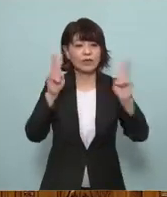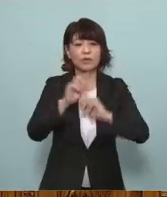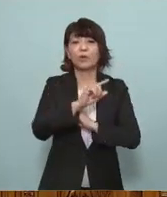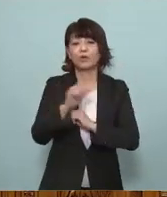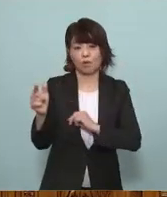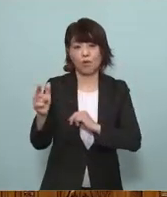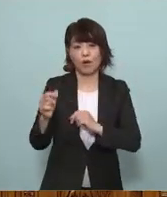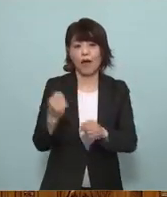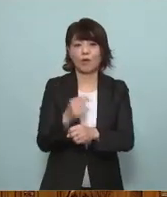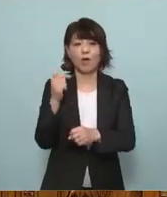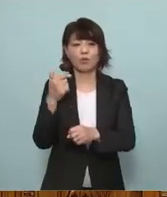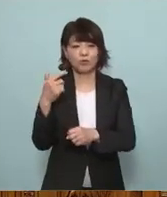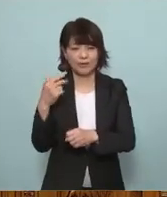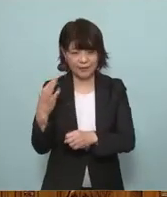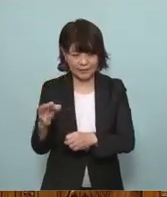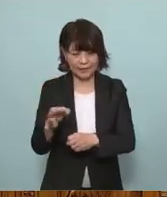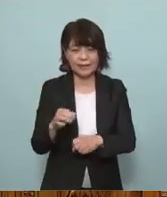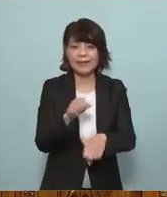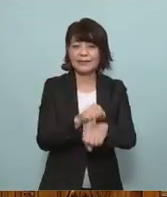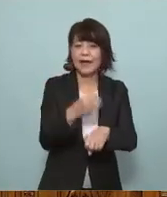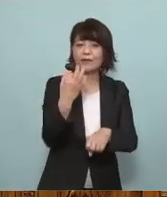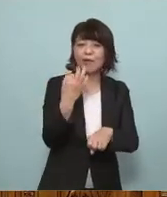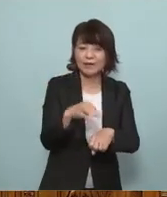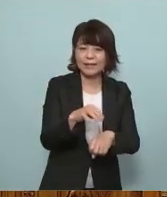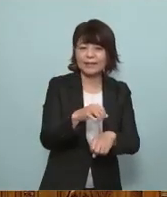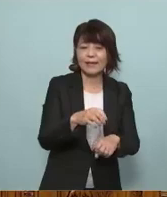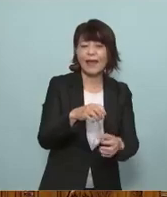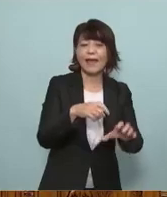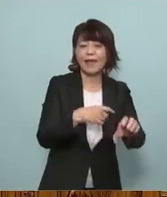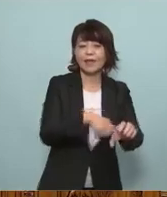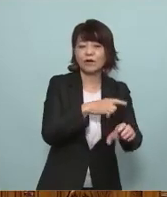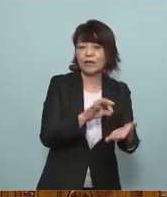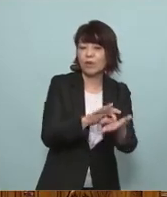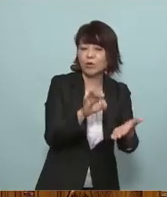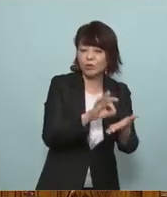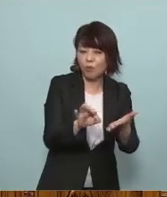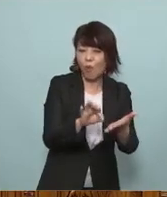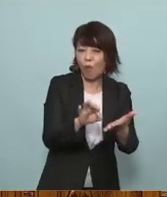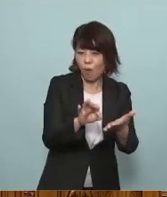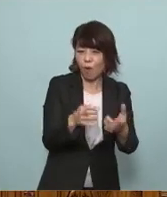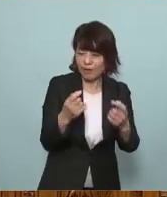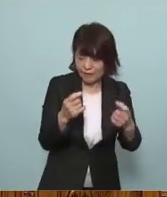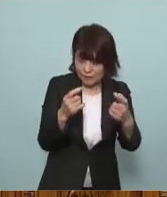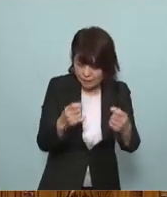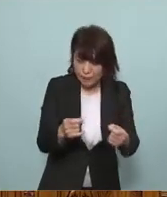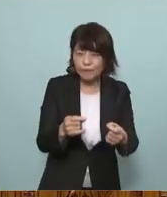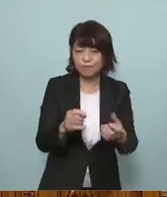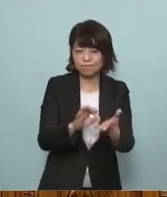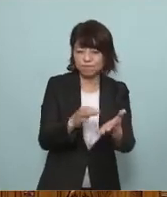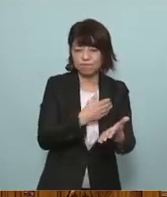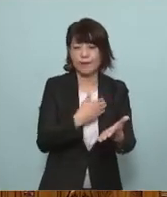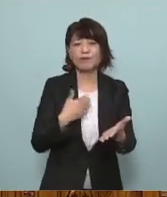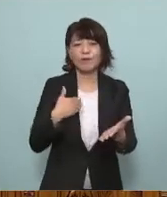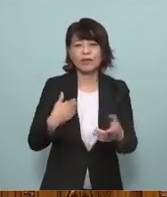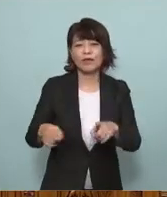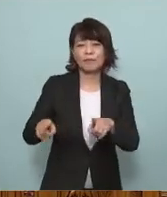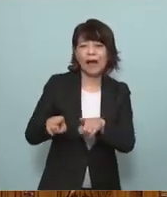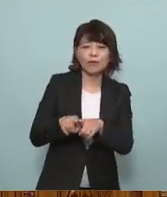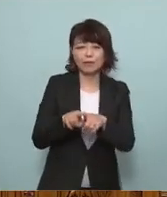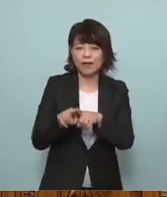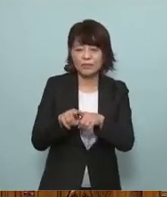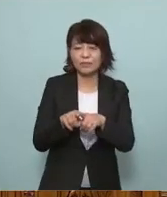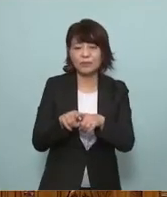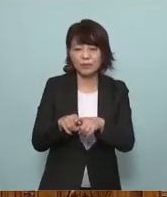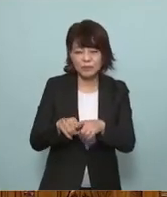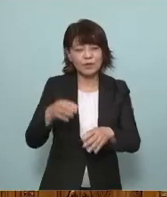労務費、原材料費、エネルギーコストの上昇分を適切に転嫁できるよう、パートナーシップによる